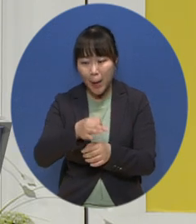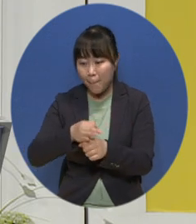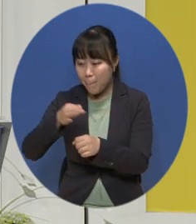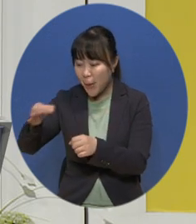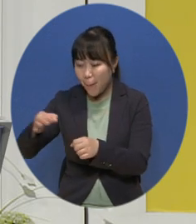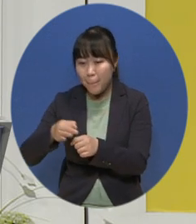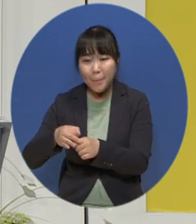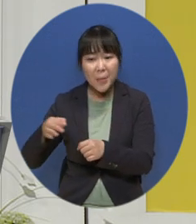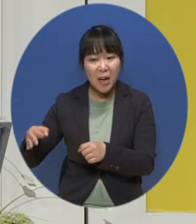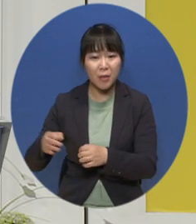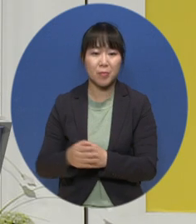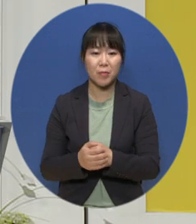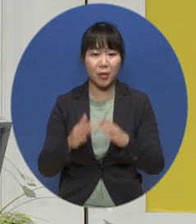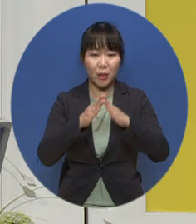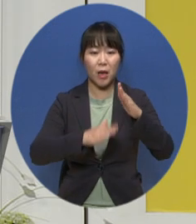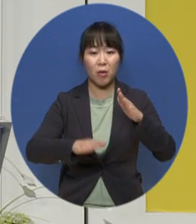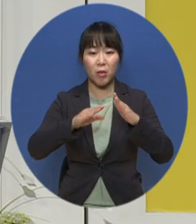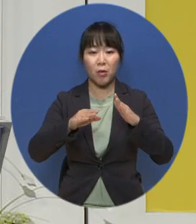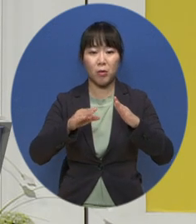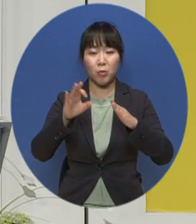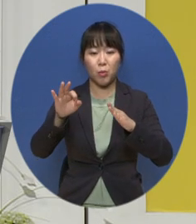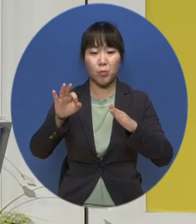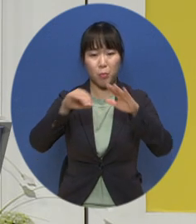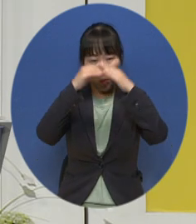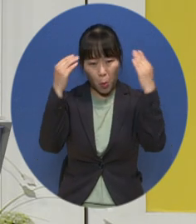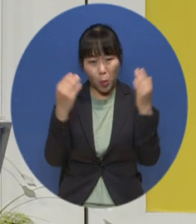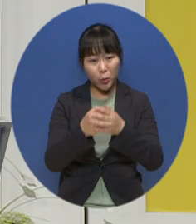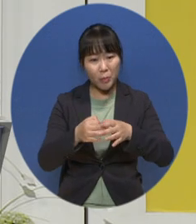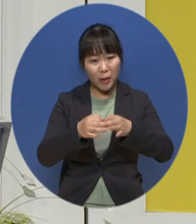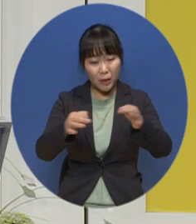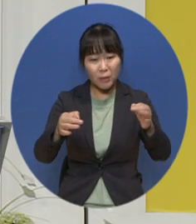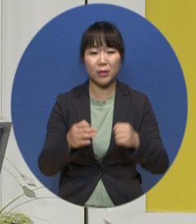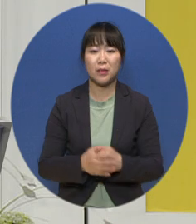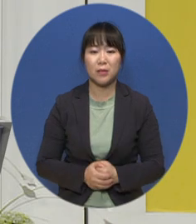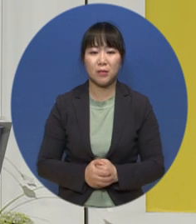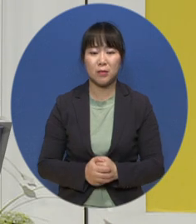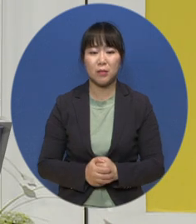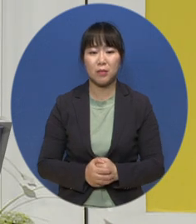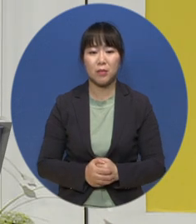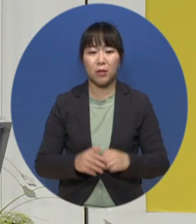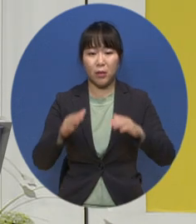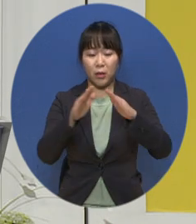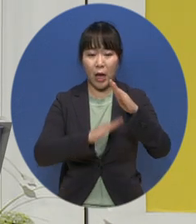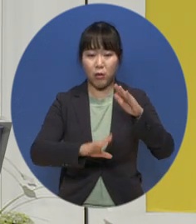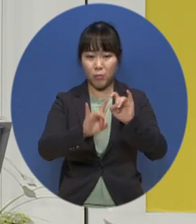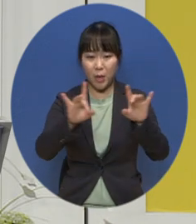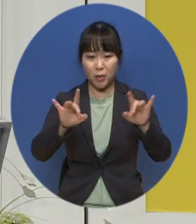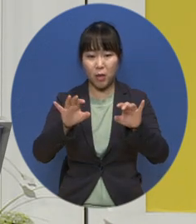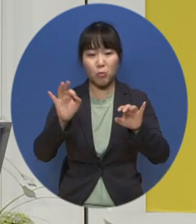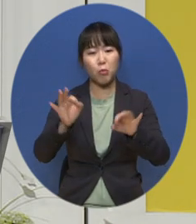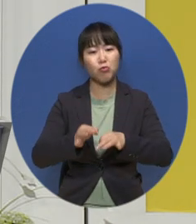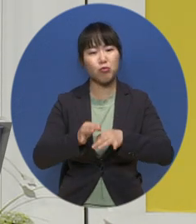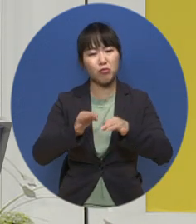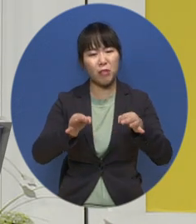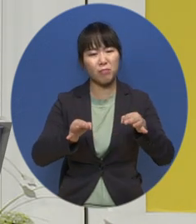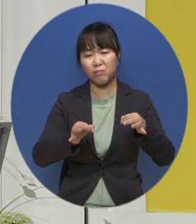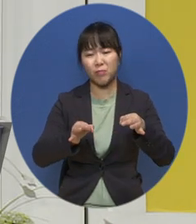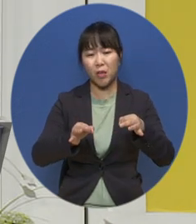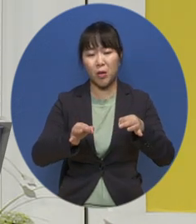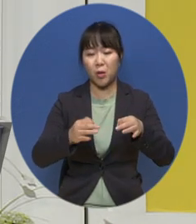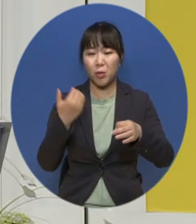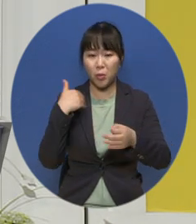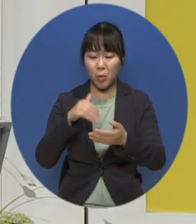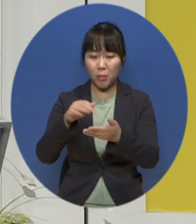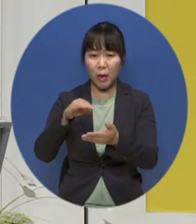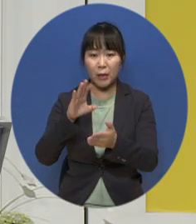이번에 뭐 가구당 전도 돈 받을 겁니다 아 어 가 5장 추는 돈도 저거보단 아 저걸 여 받을 때